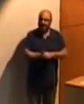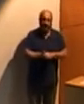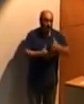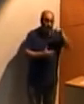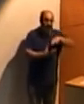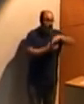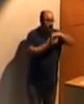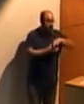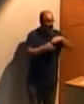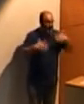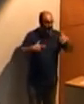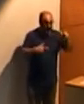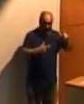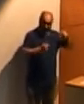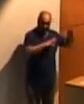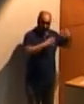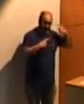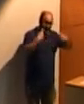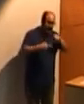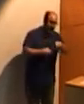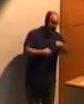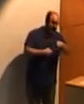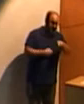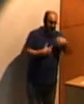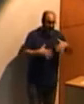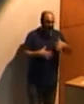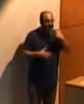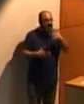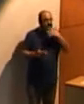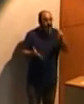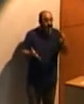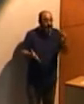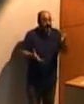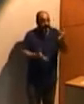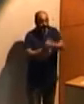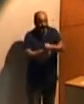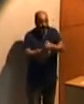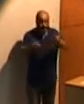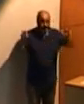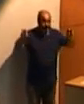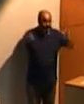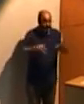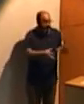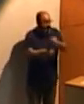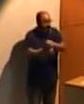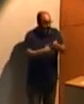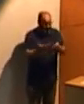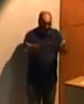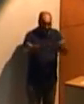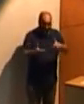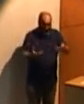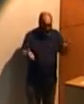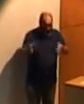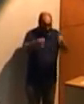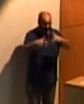religieuse ce paradigme est déjà un petit peu pensé de la mesure où la création finalement est-ce que le fait de créer du